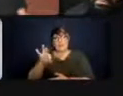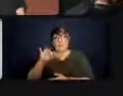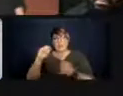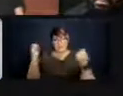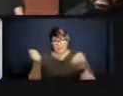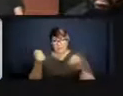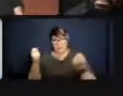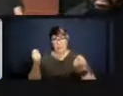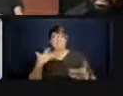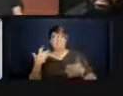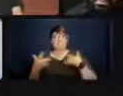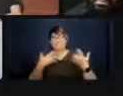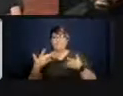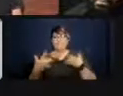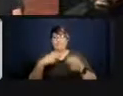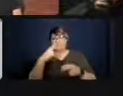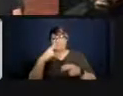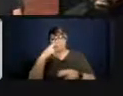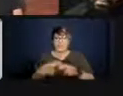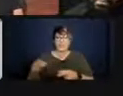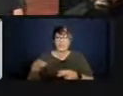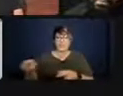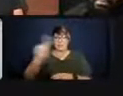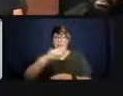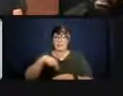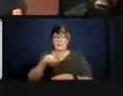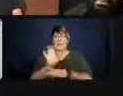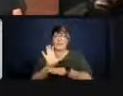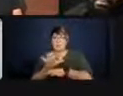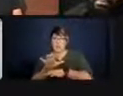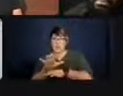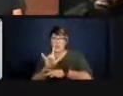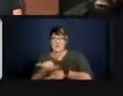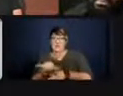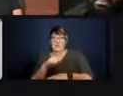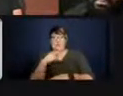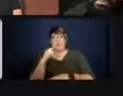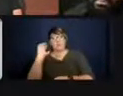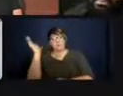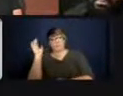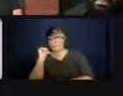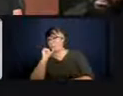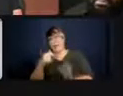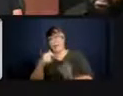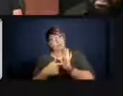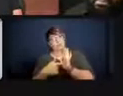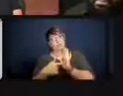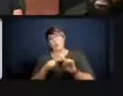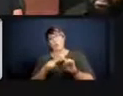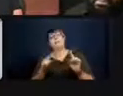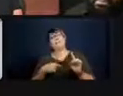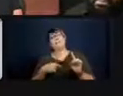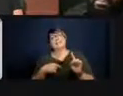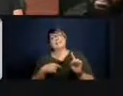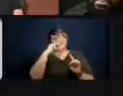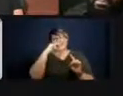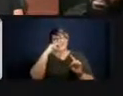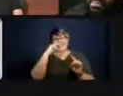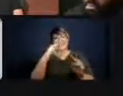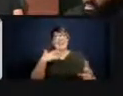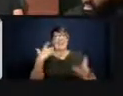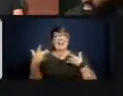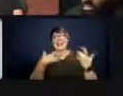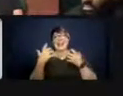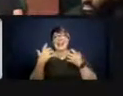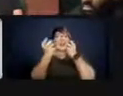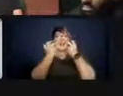kupewa nafasi ya kuanza kuchagua njia ambayo wangeweza kufuata, yani